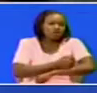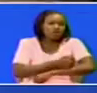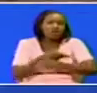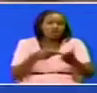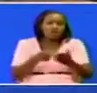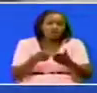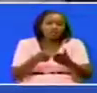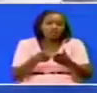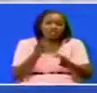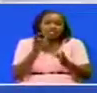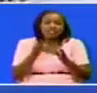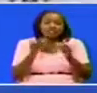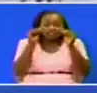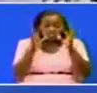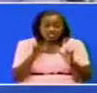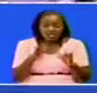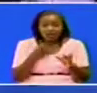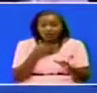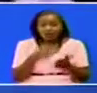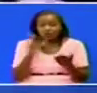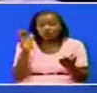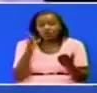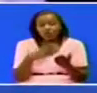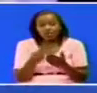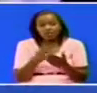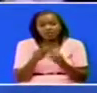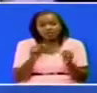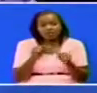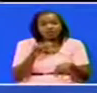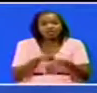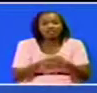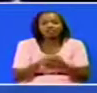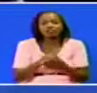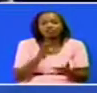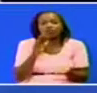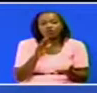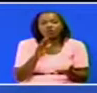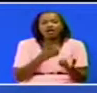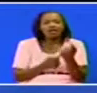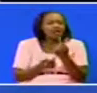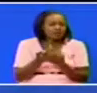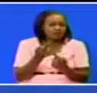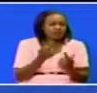Kitabu mwalimu aseme anataka pesa ingine. Tutakuwa tumepata pesa. Kukuja